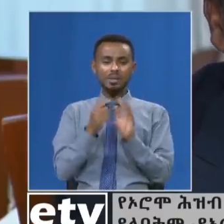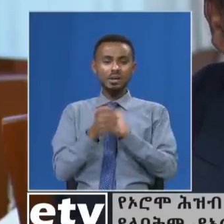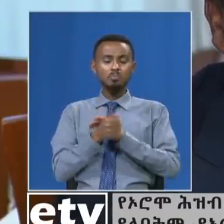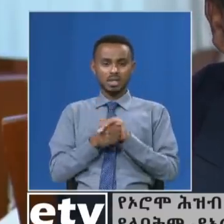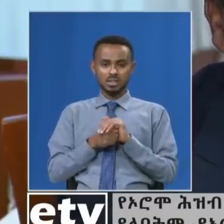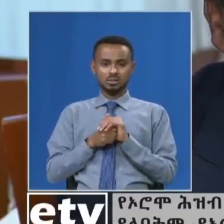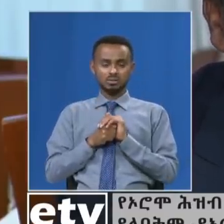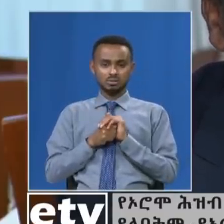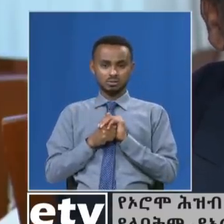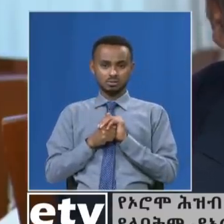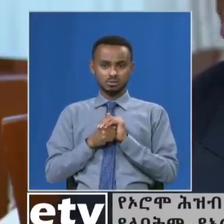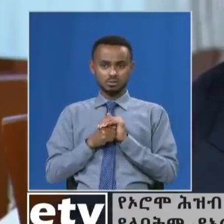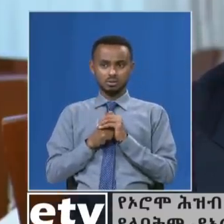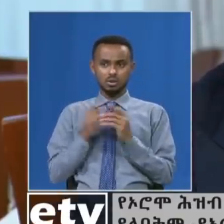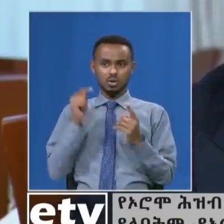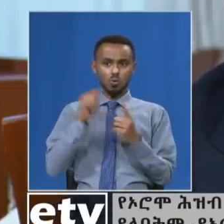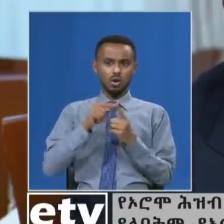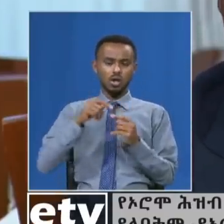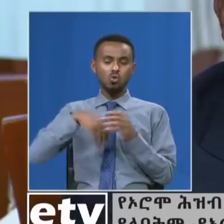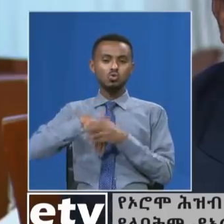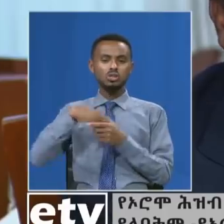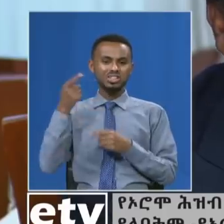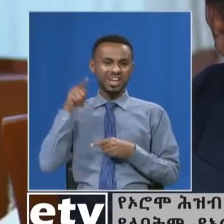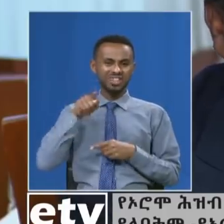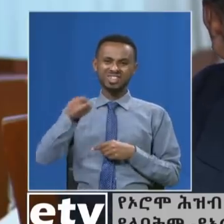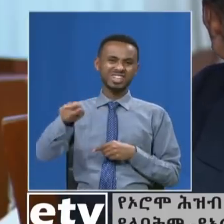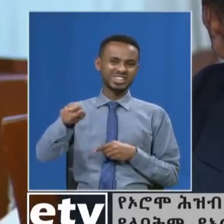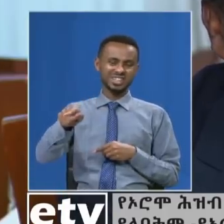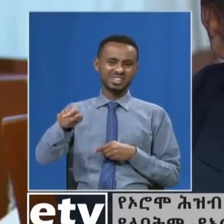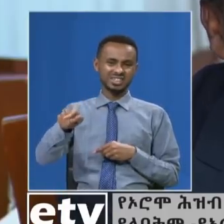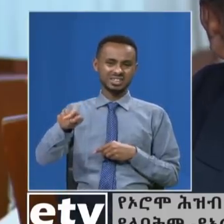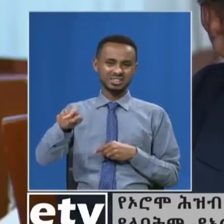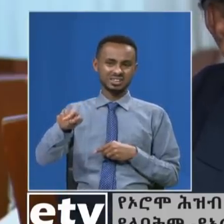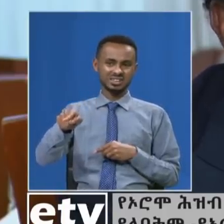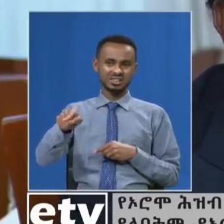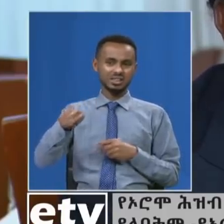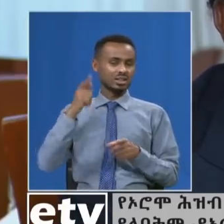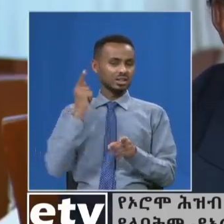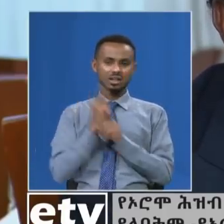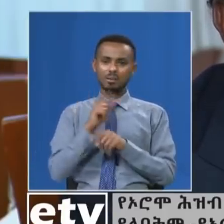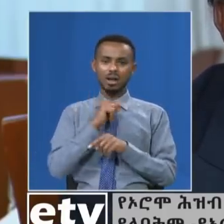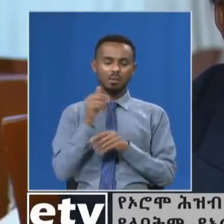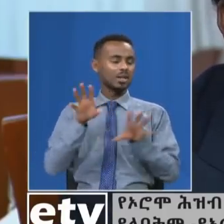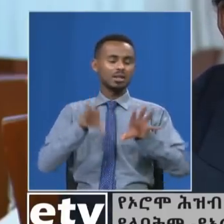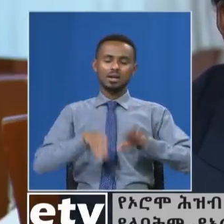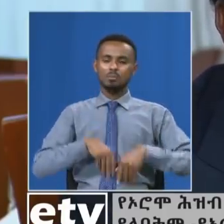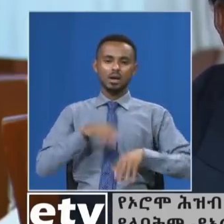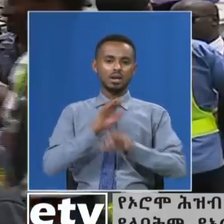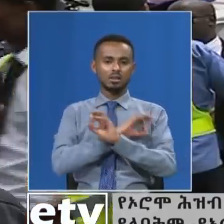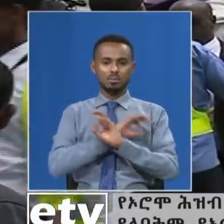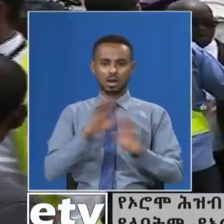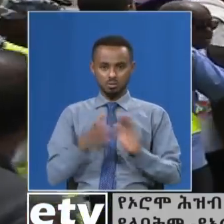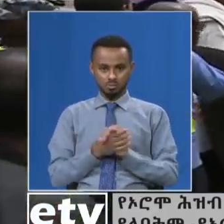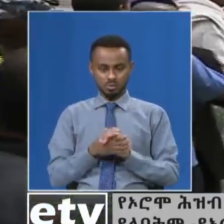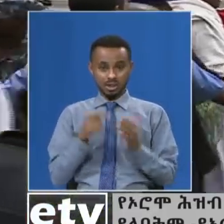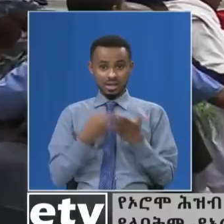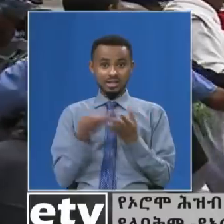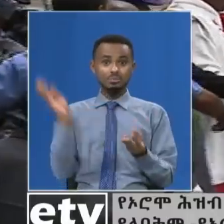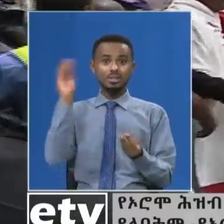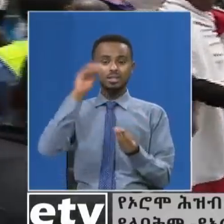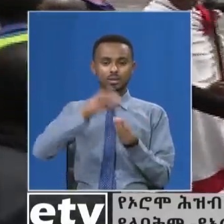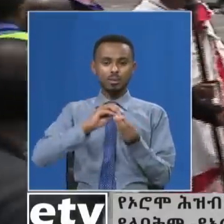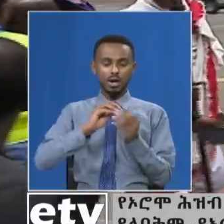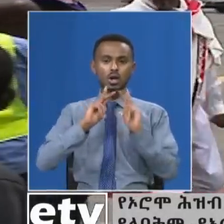ለመደበቅ ወደ ውጭ ጣት መቀሰር ተገቢ አይደለም፣ ተቀባይነትም የለውም። ከዚህ